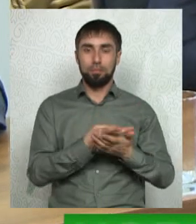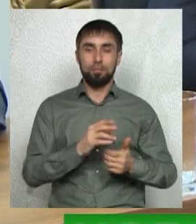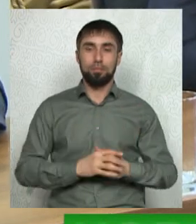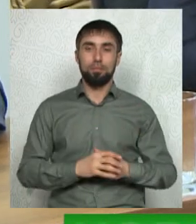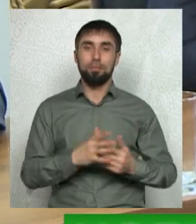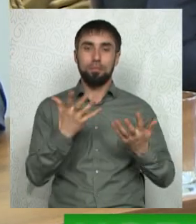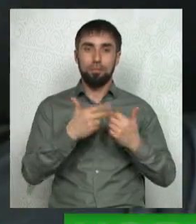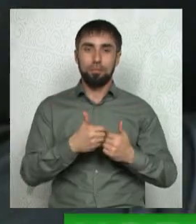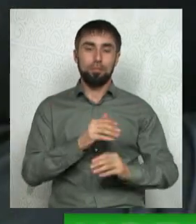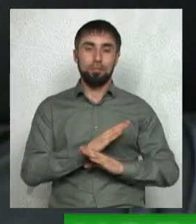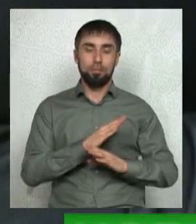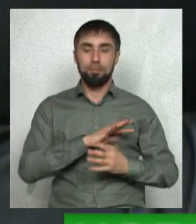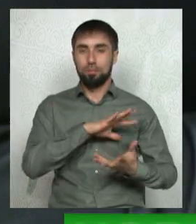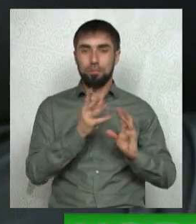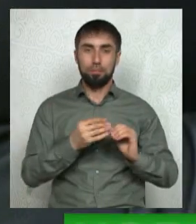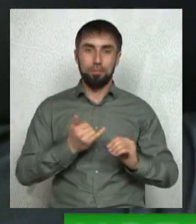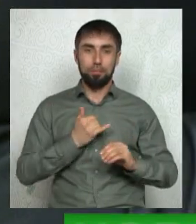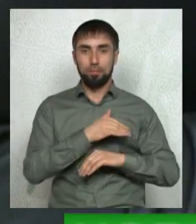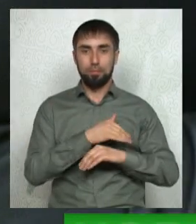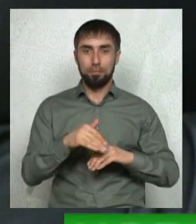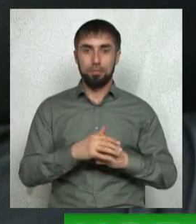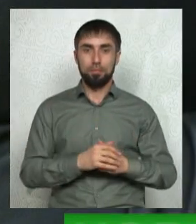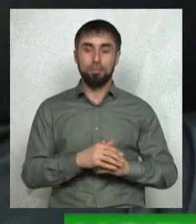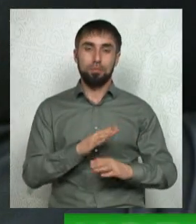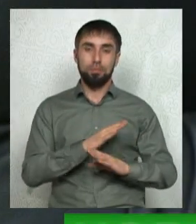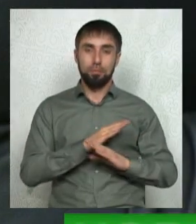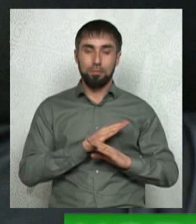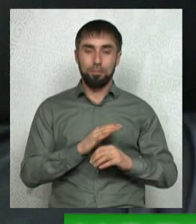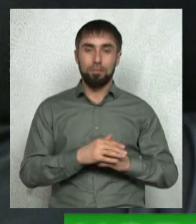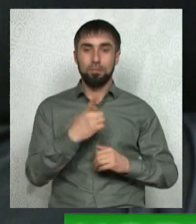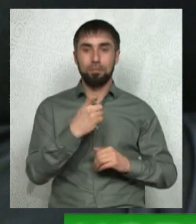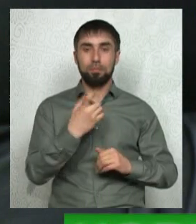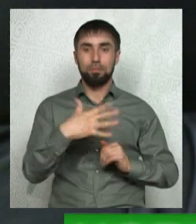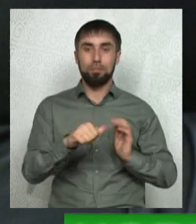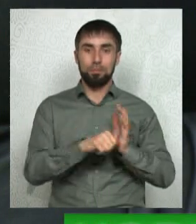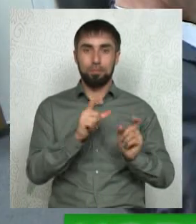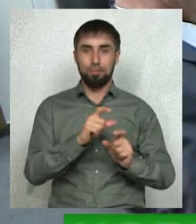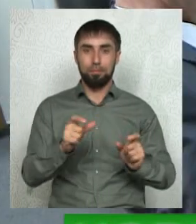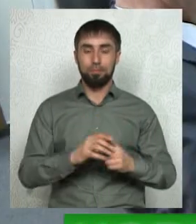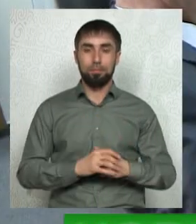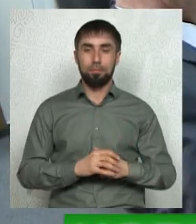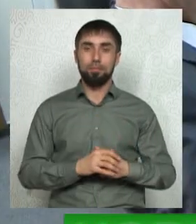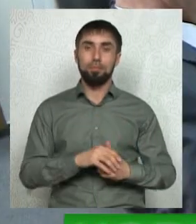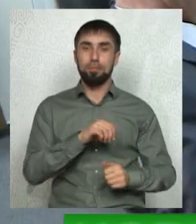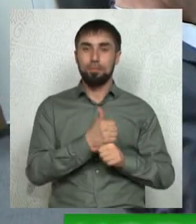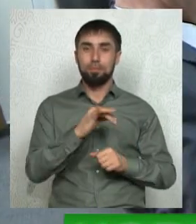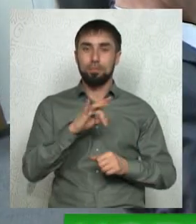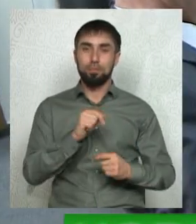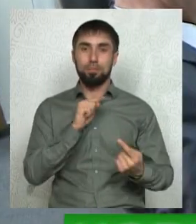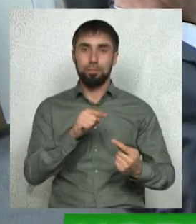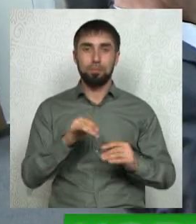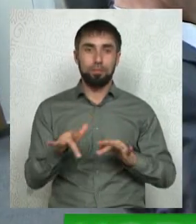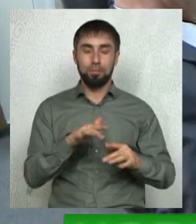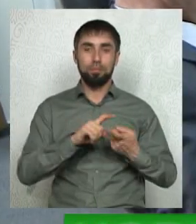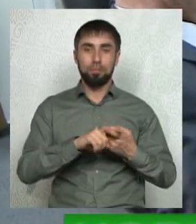госпитализированы. Количество умерших всего у нас официально, умерших 156 человек. Основной мерой